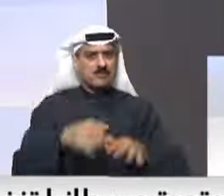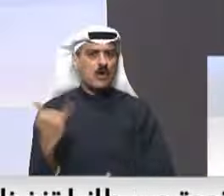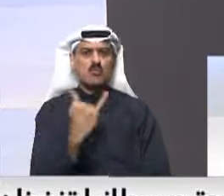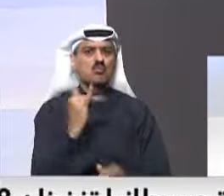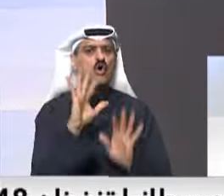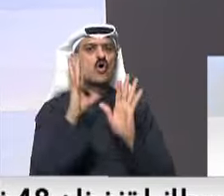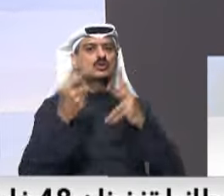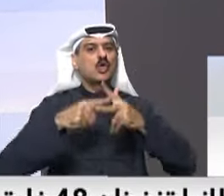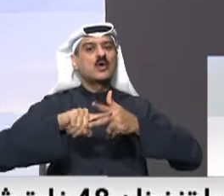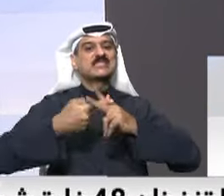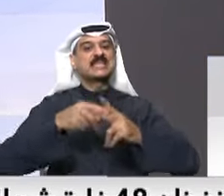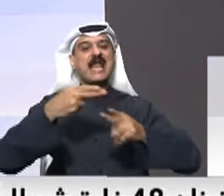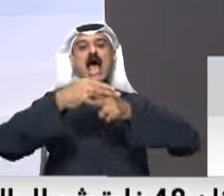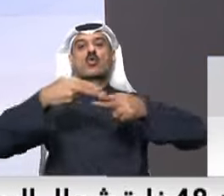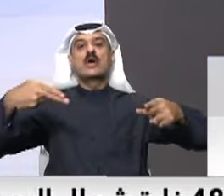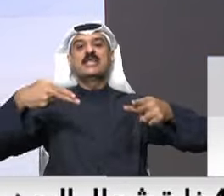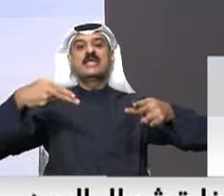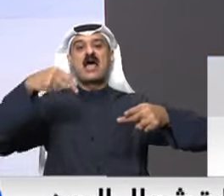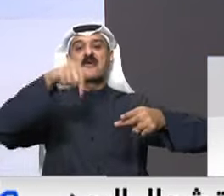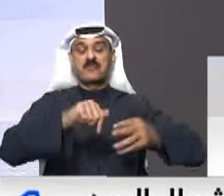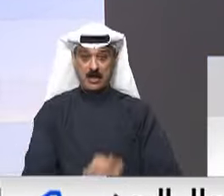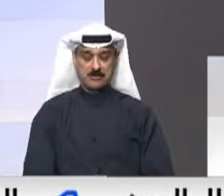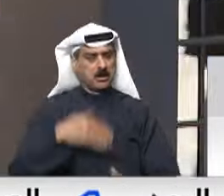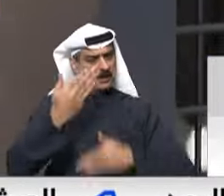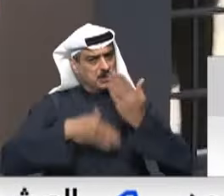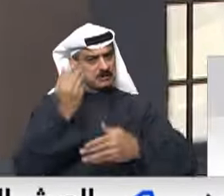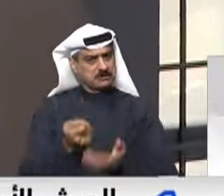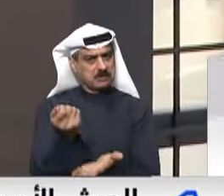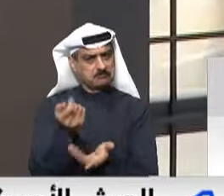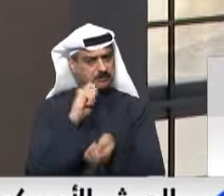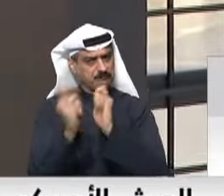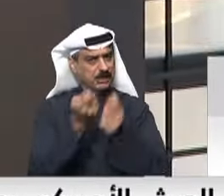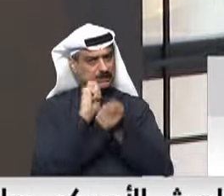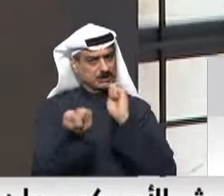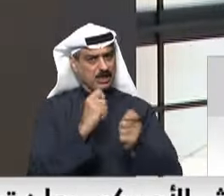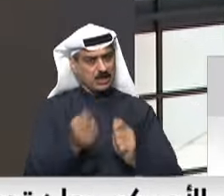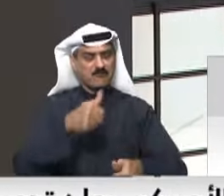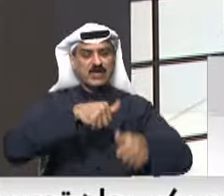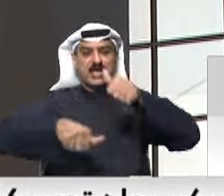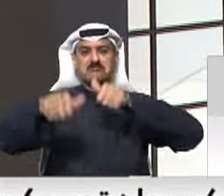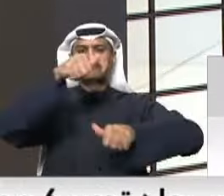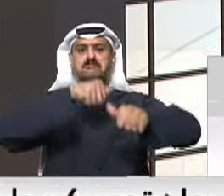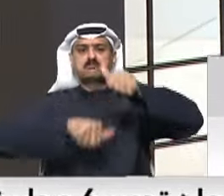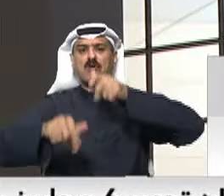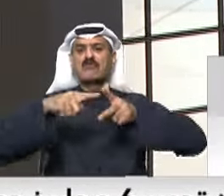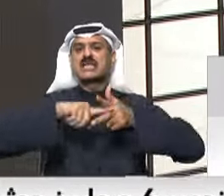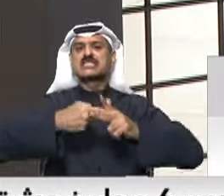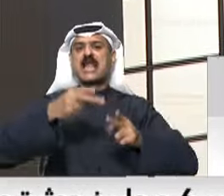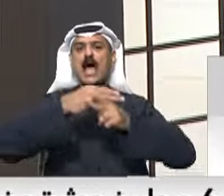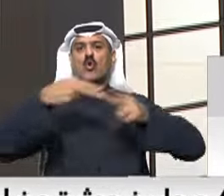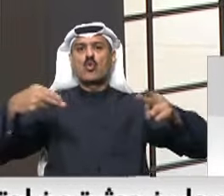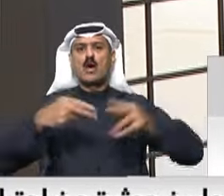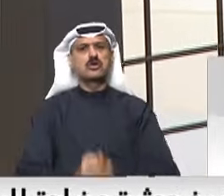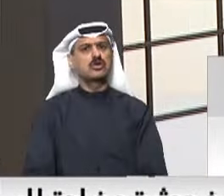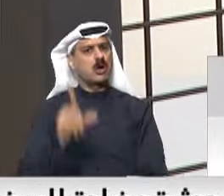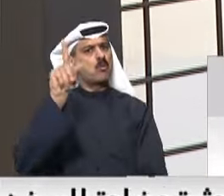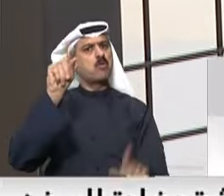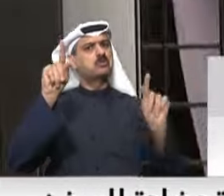الصناعية الوطنية، إضافة إلى تشجيع على شراء احتياجاته من الصناعات المحلية لما تتمتع به من جودة